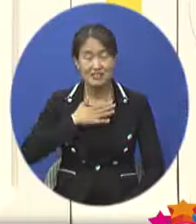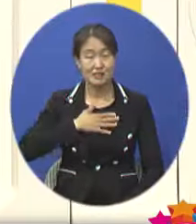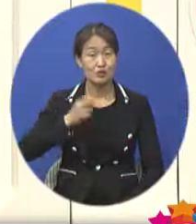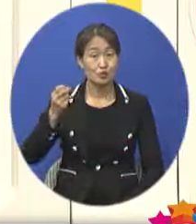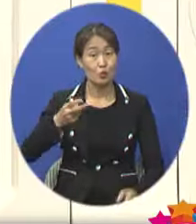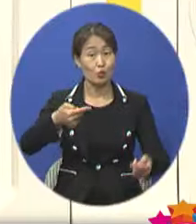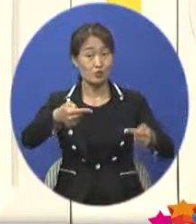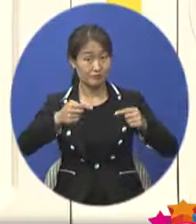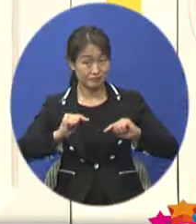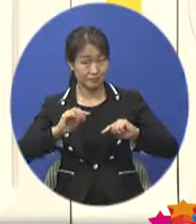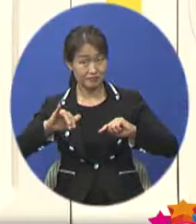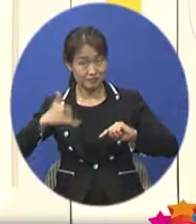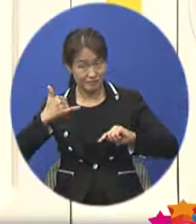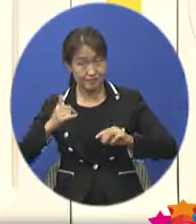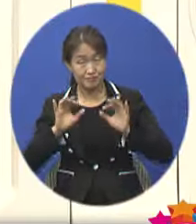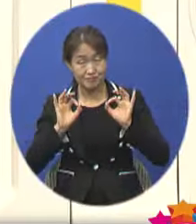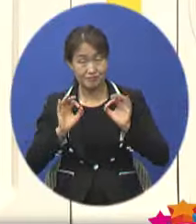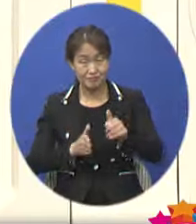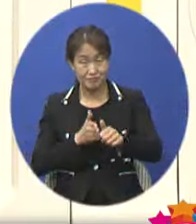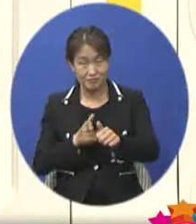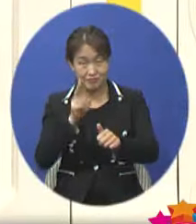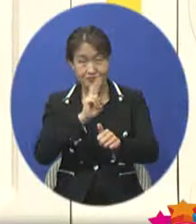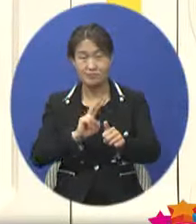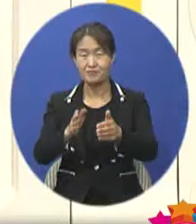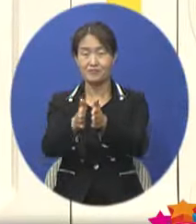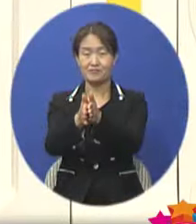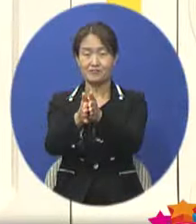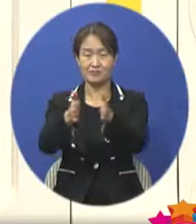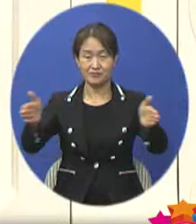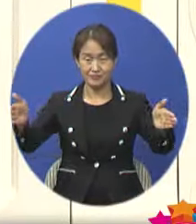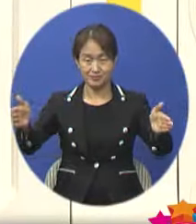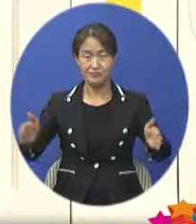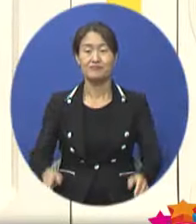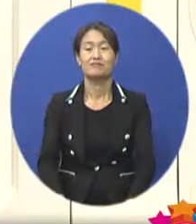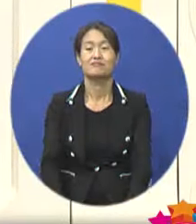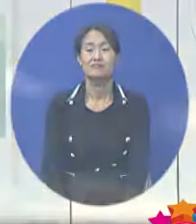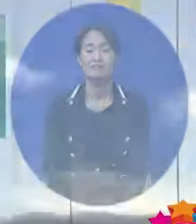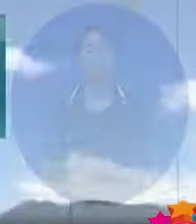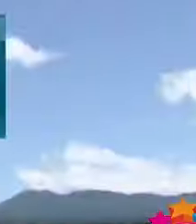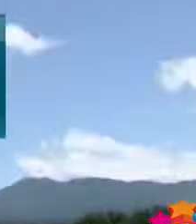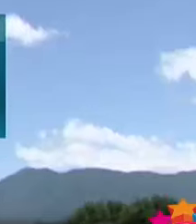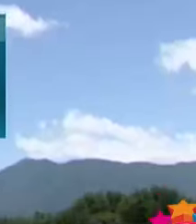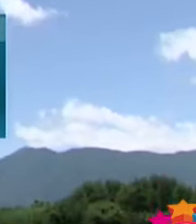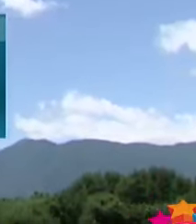또 참여해 예. 주시고요. 예예. 예, 예. 예. 자 음악 드리겠습니다. 음악 갑시다. 갑시다.